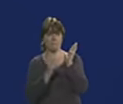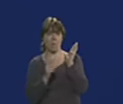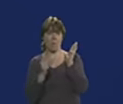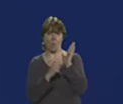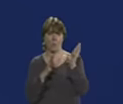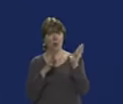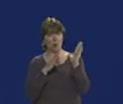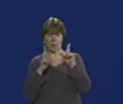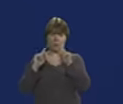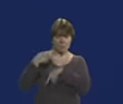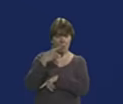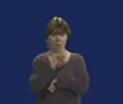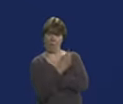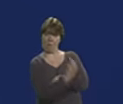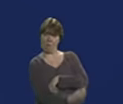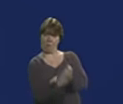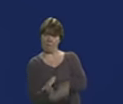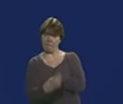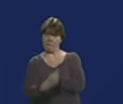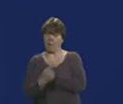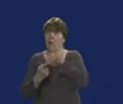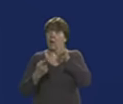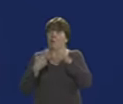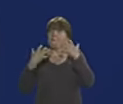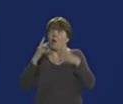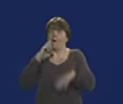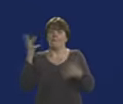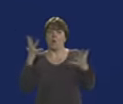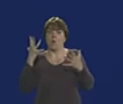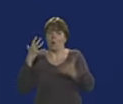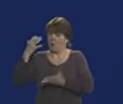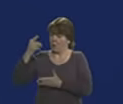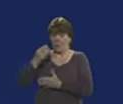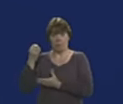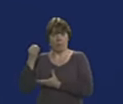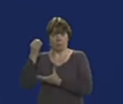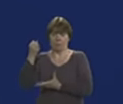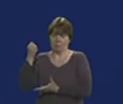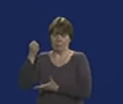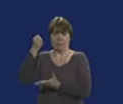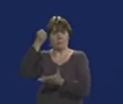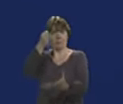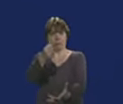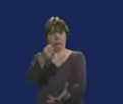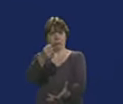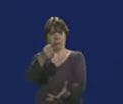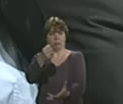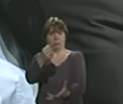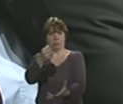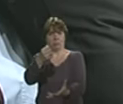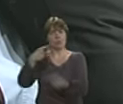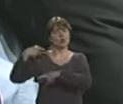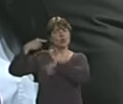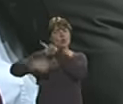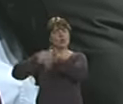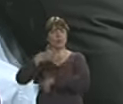qu'on a des enfants, ce qu'on veut plus que tout, c'est pouvoir transmettre à ses enfants, en franchise d'impôts sur les